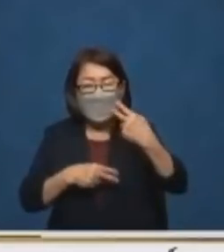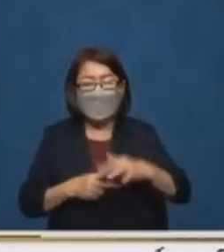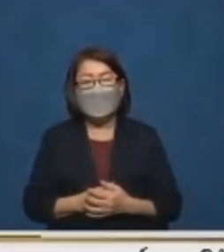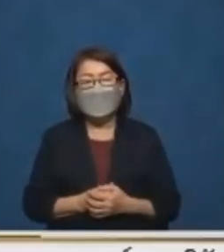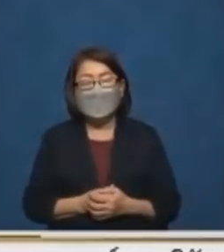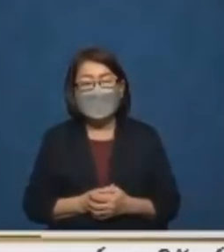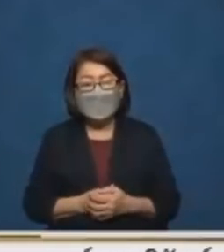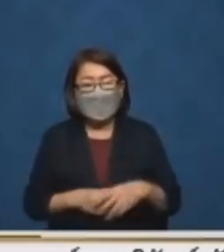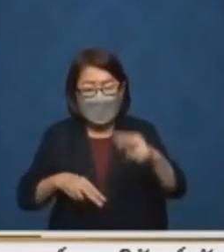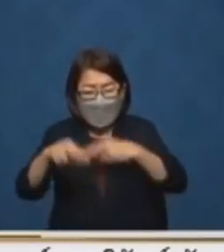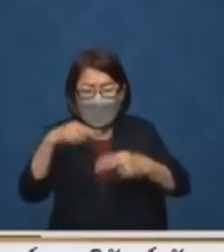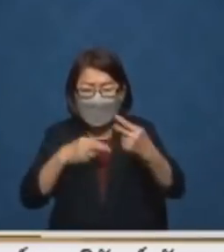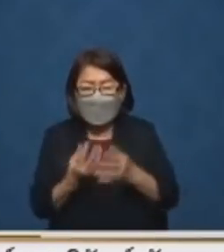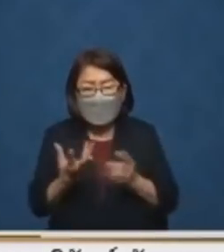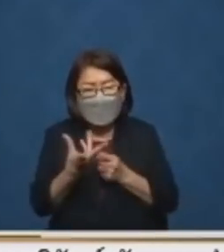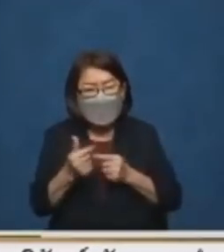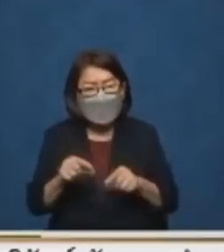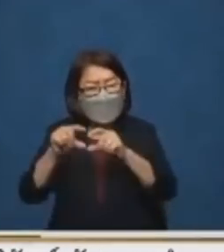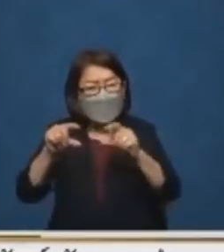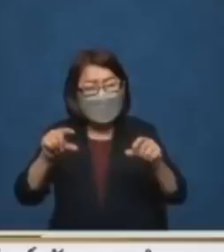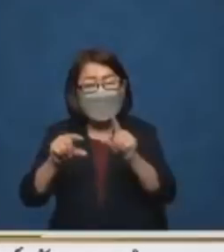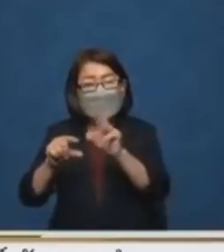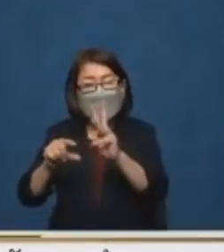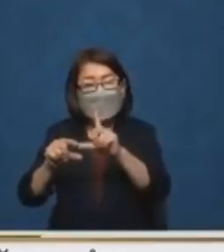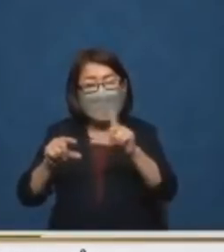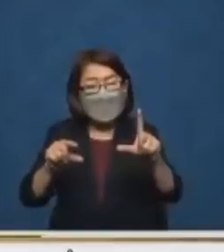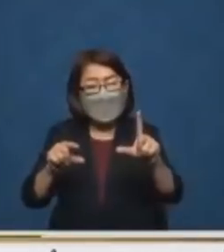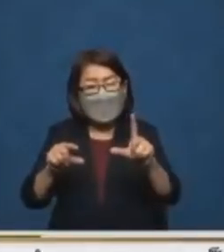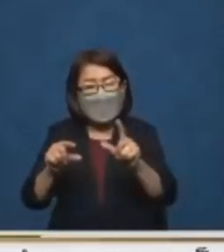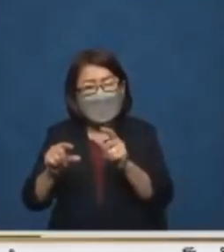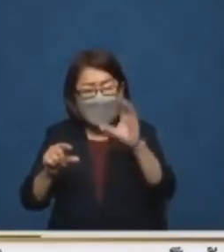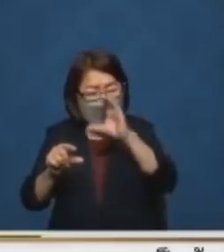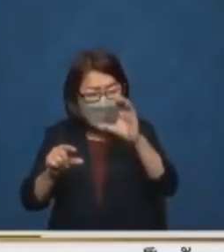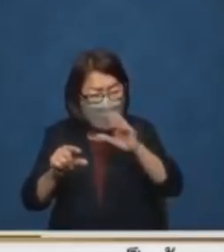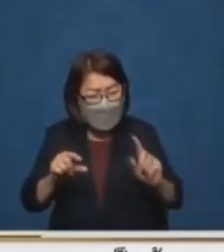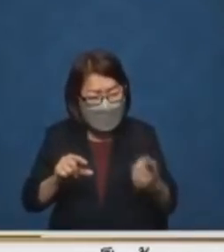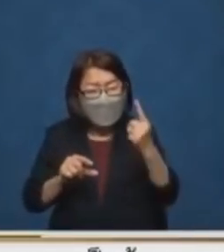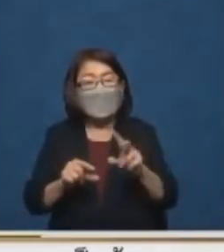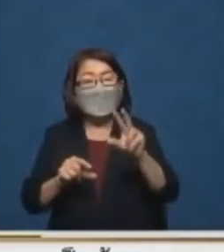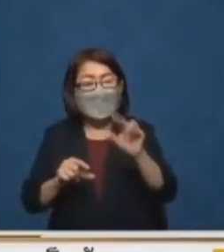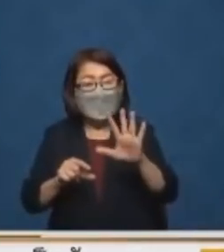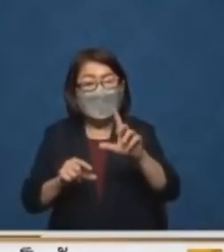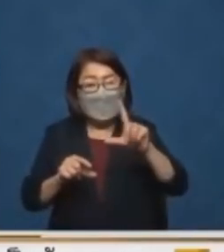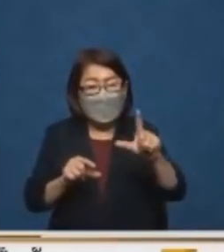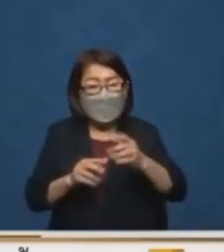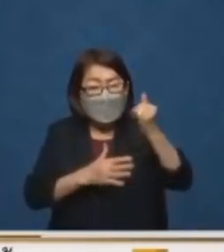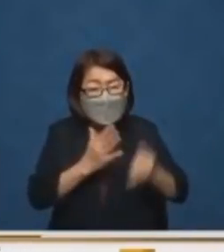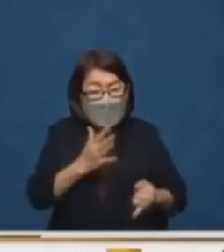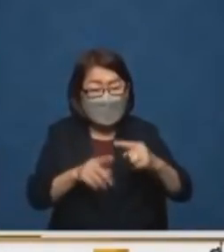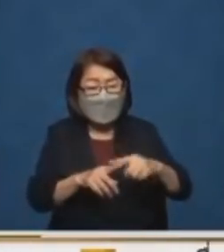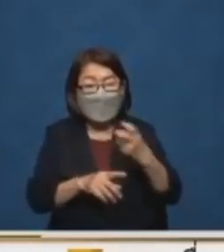เช็ตัวเลข 26 ล้านโดสบวกไปจนถึงทานจะหาอีก 35 ล้านโดสก่อนทัวาคม 2,56